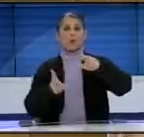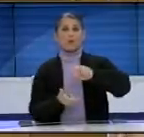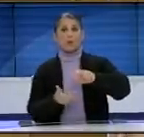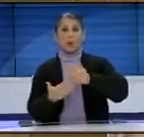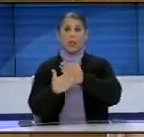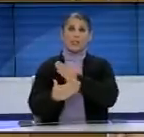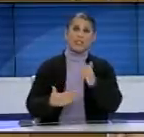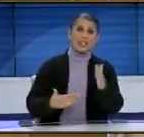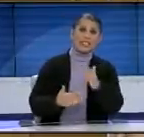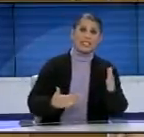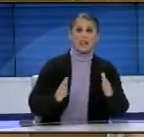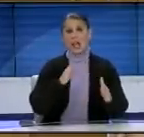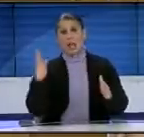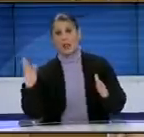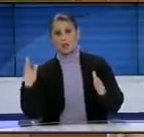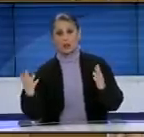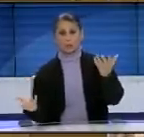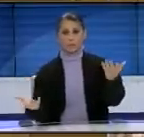Δύσης Ανατολής.